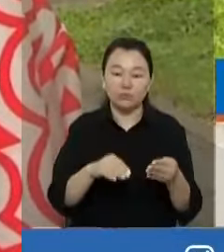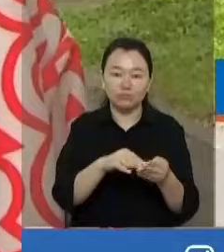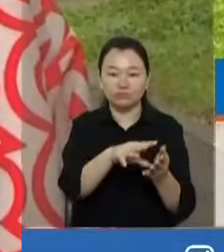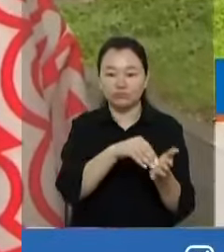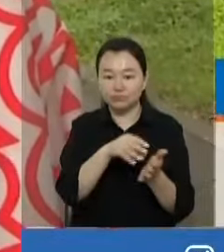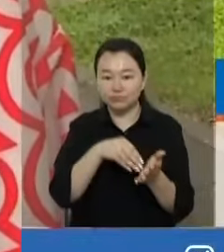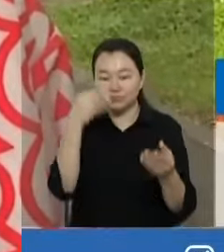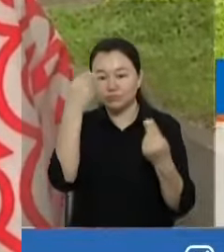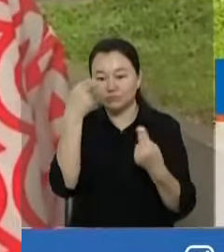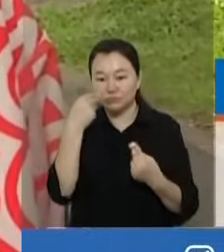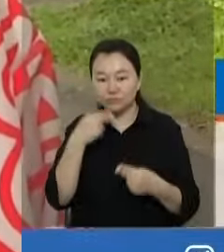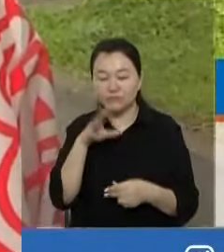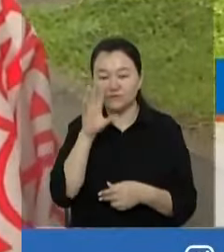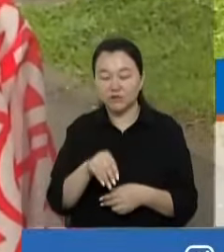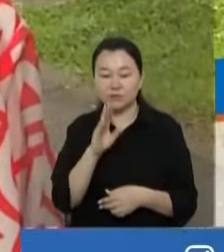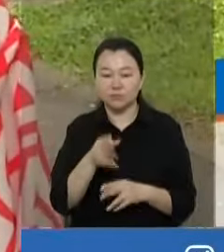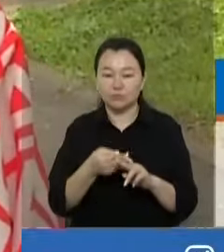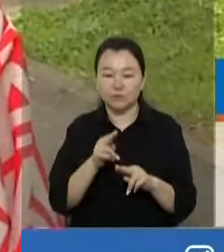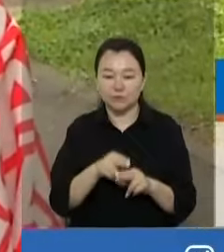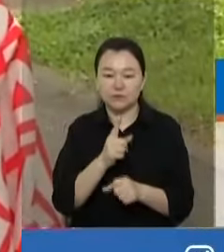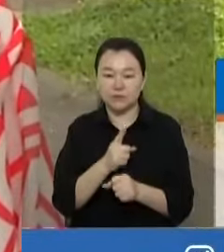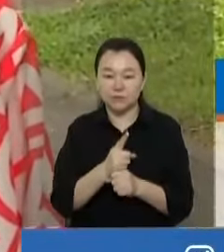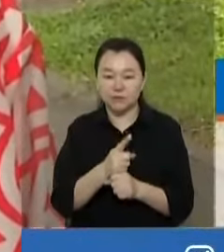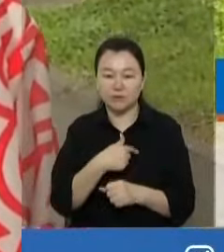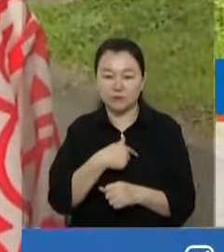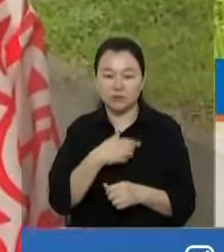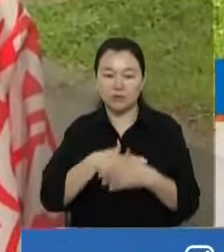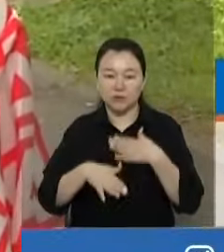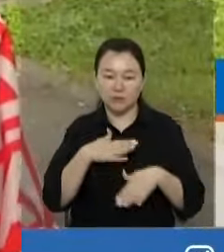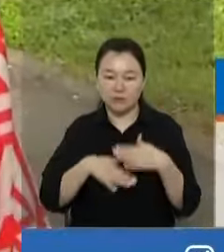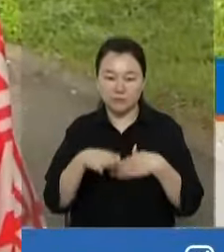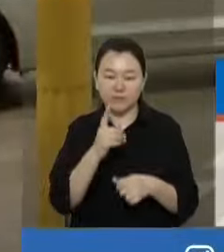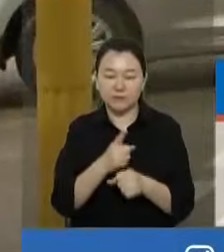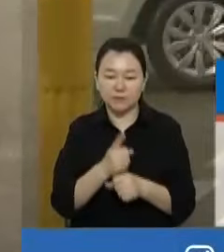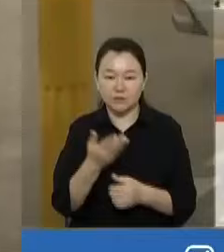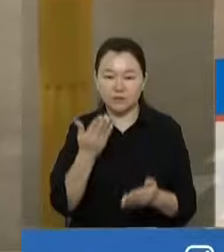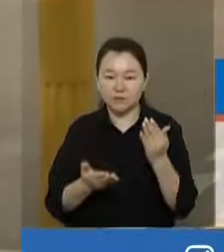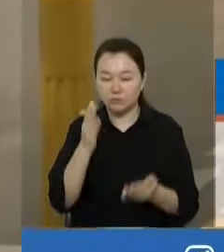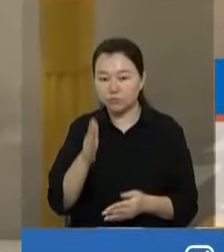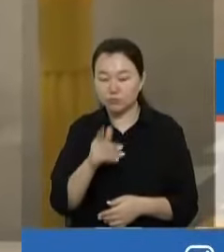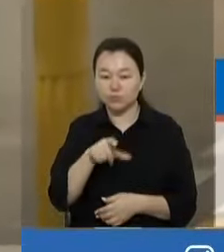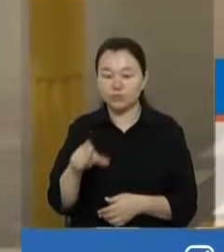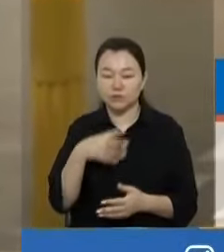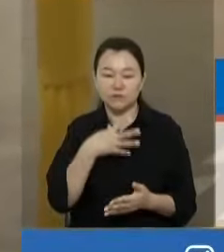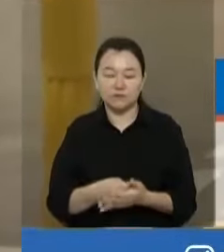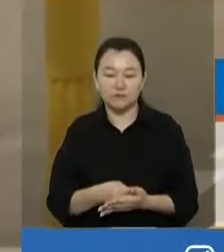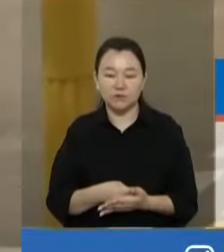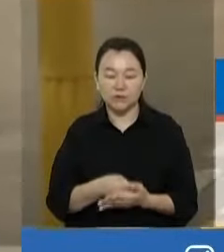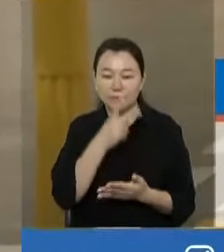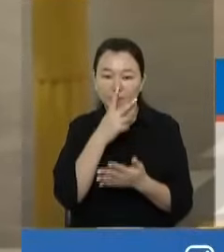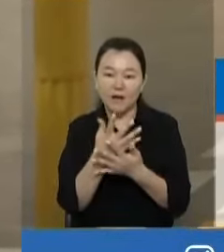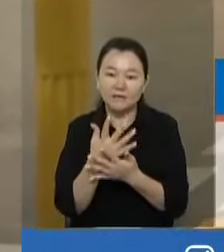болады, бояну деген сол себепті запретте. Мен қуаныштымын неге запрет жасасын. Енді адамдар өзін